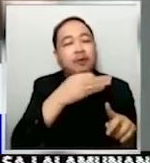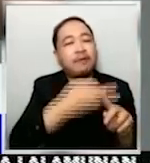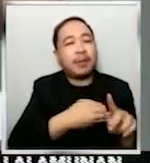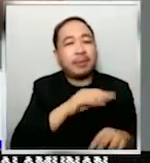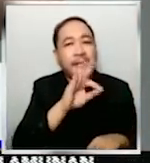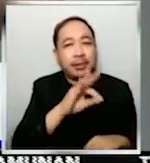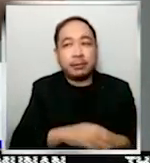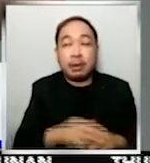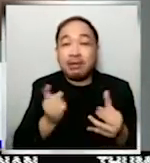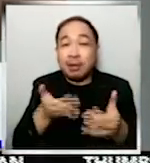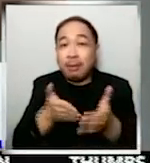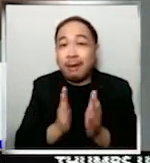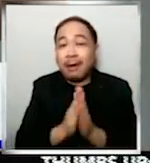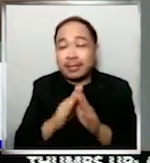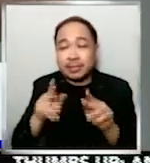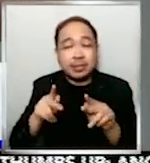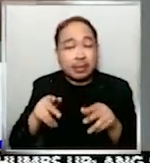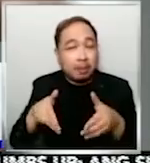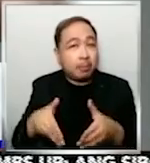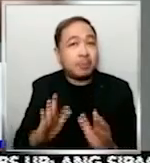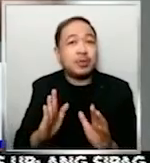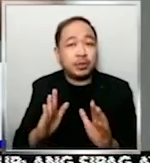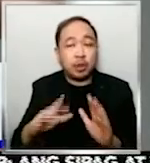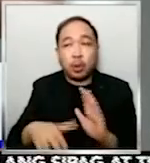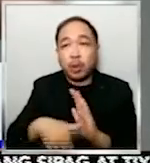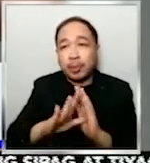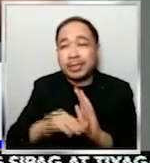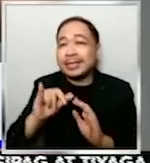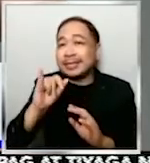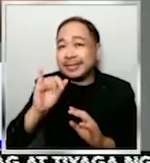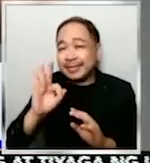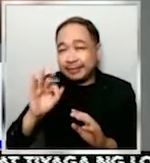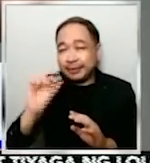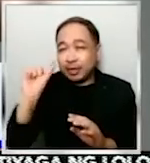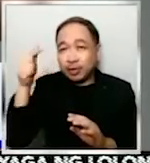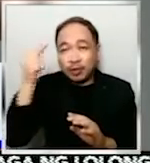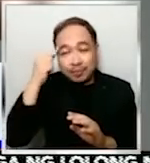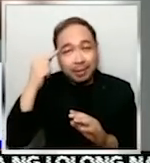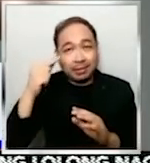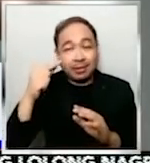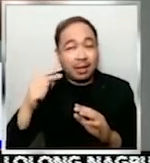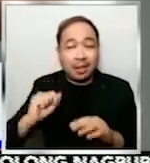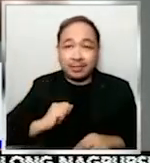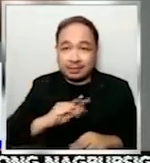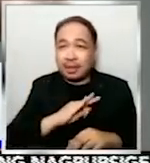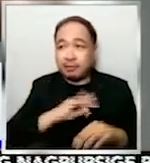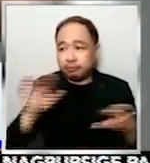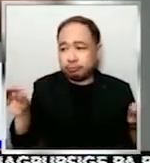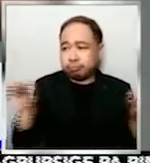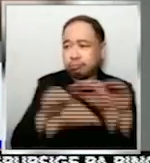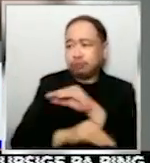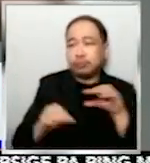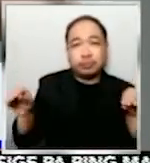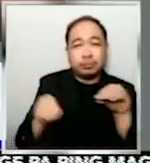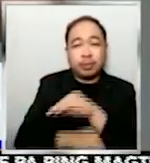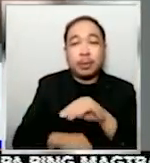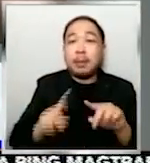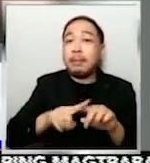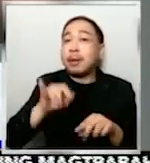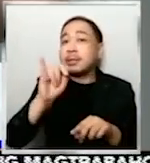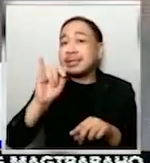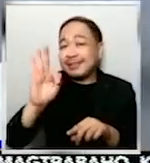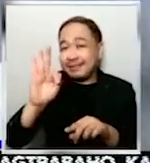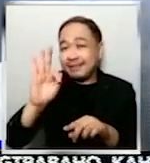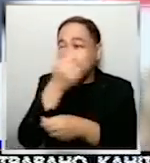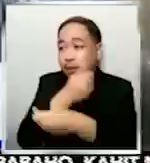ng galawan ng mga empleyado sa mga tanggapan ng gobyerno. Pero hindi na raw yan kailangan kung commissioner ng COMELEC ang itatalaga